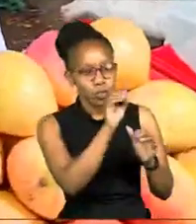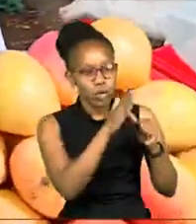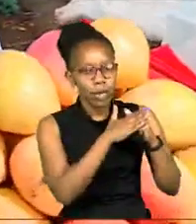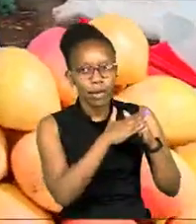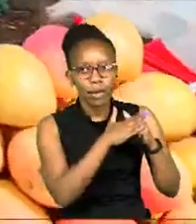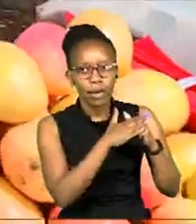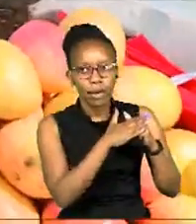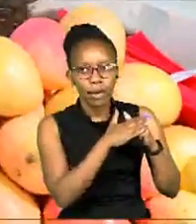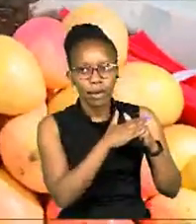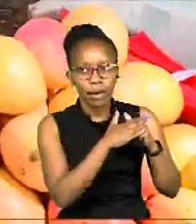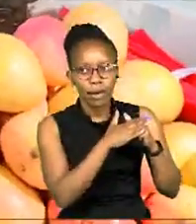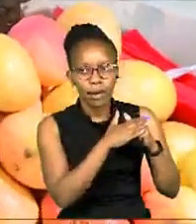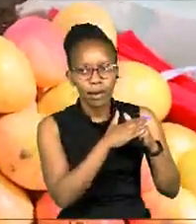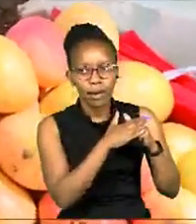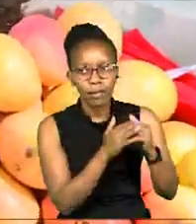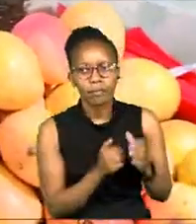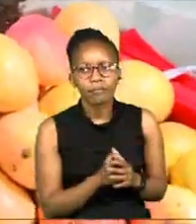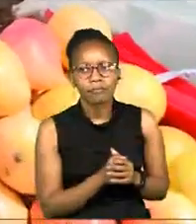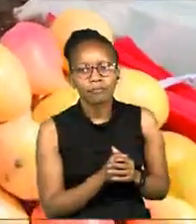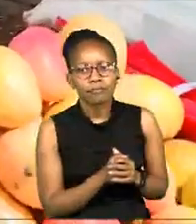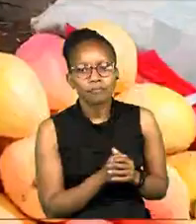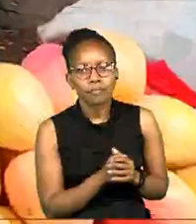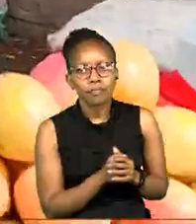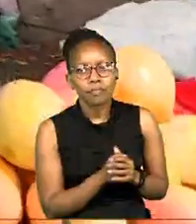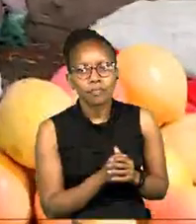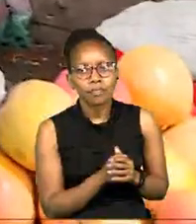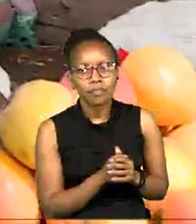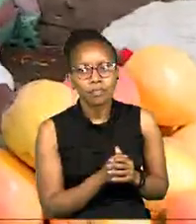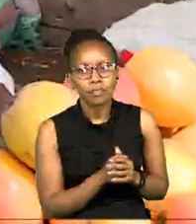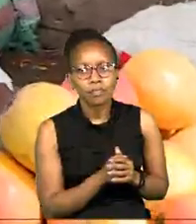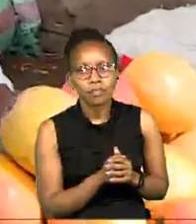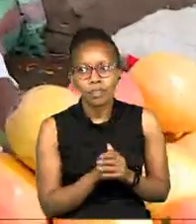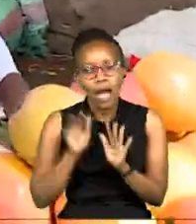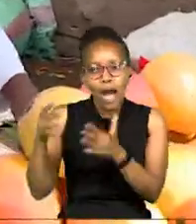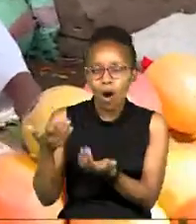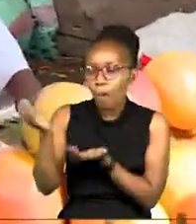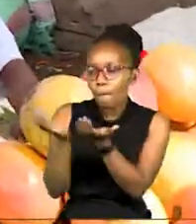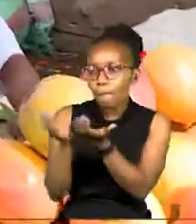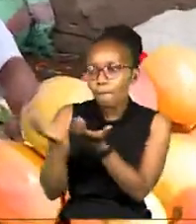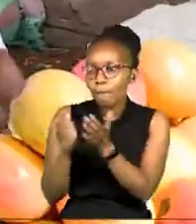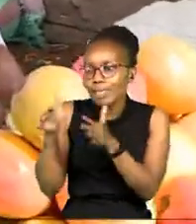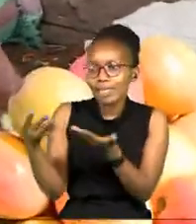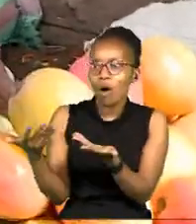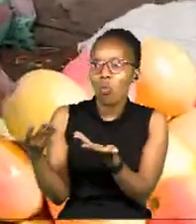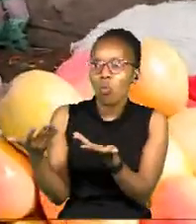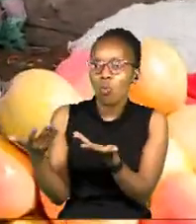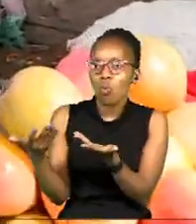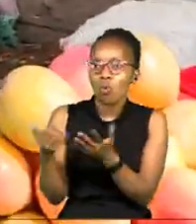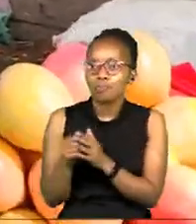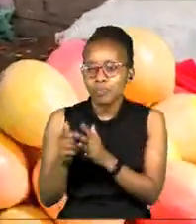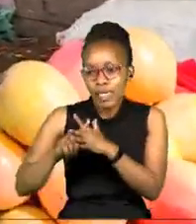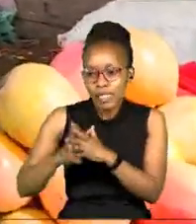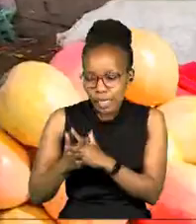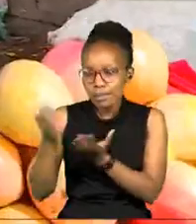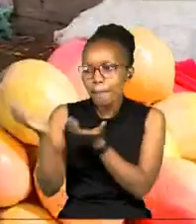2009. Aha, 2009. 2009. Aha. Yeah. Na imekuwaje, unaweza tuelezea penye mtu anaweza anzisha